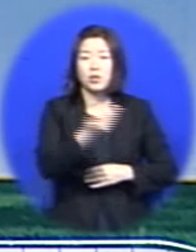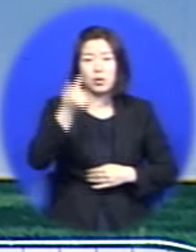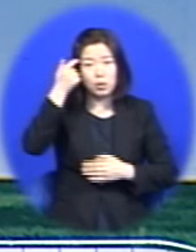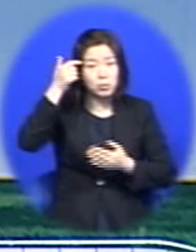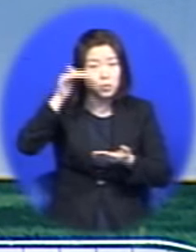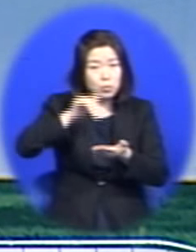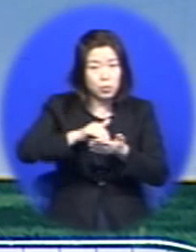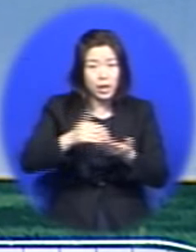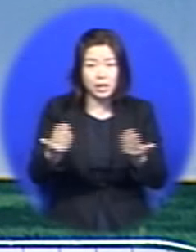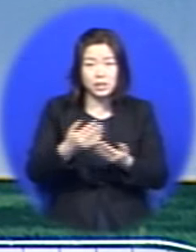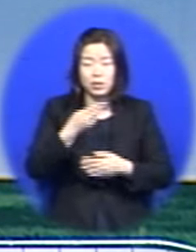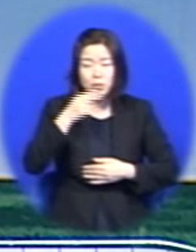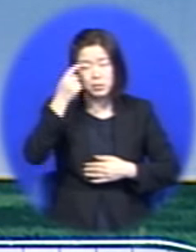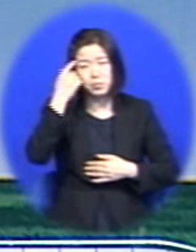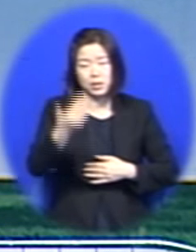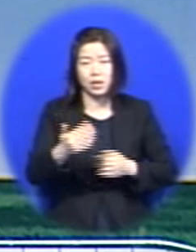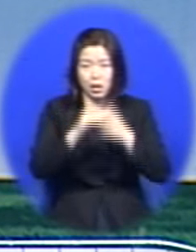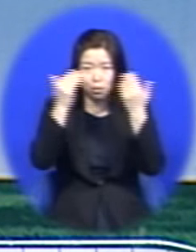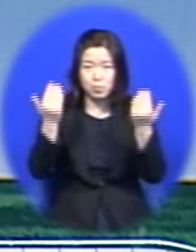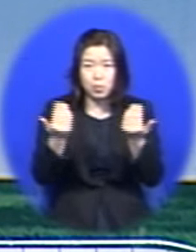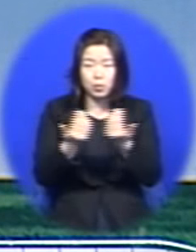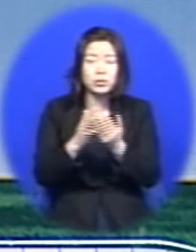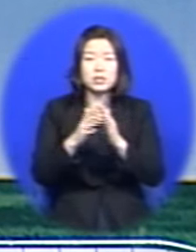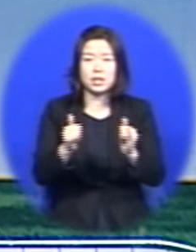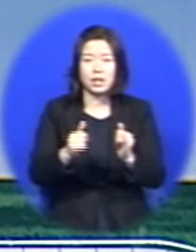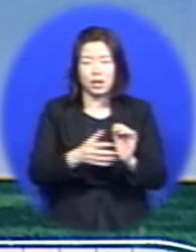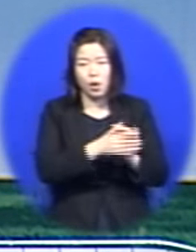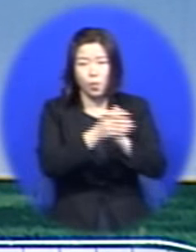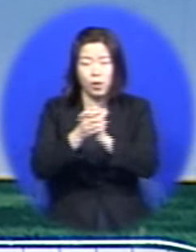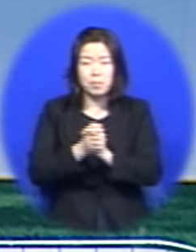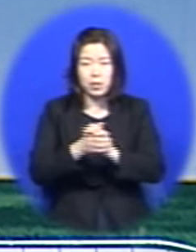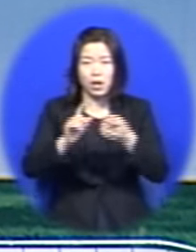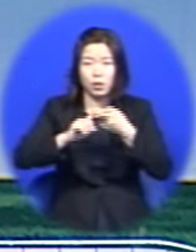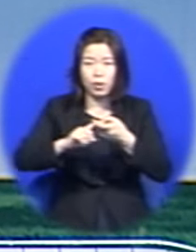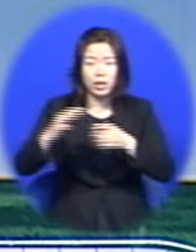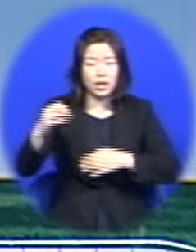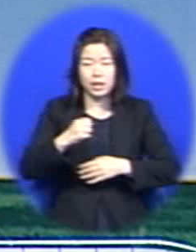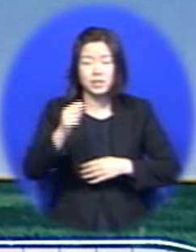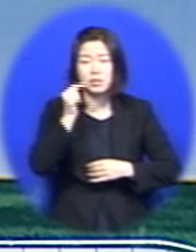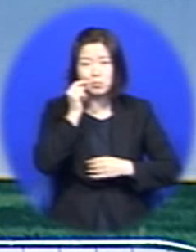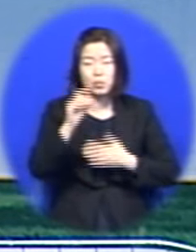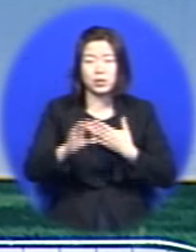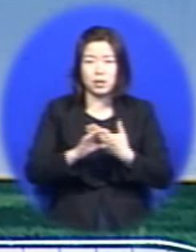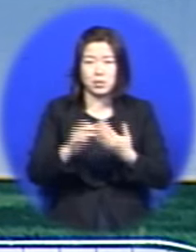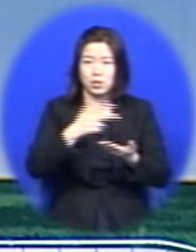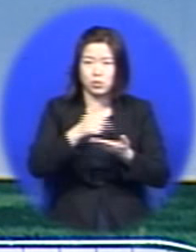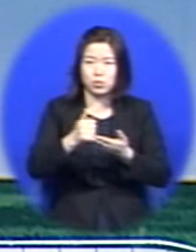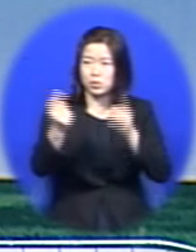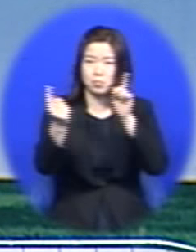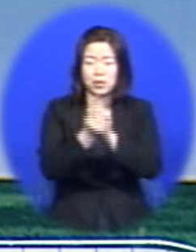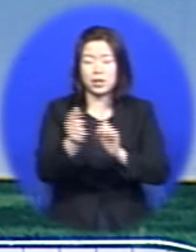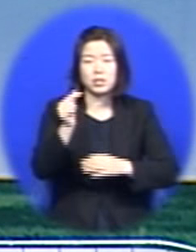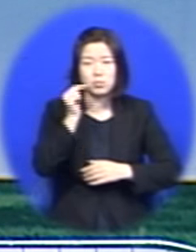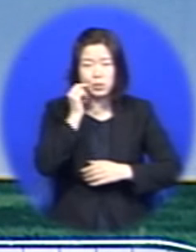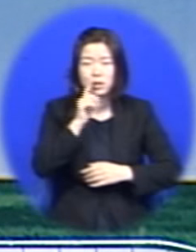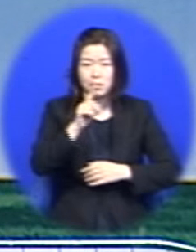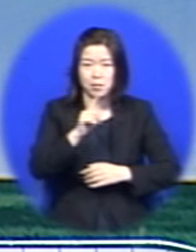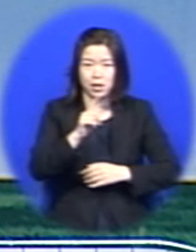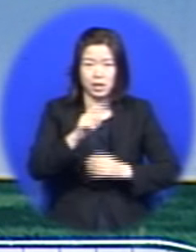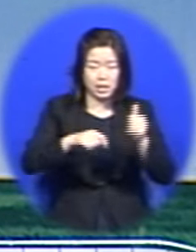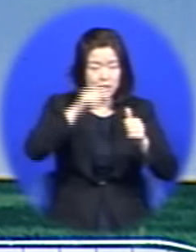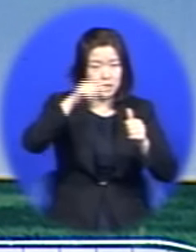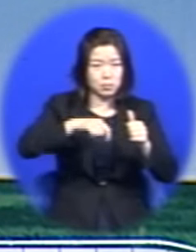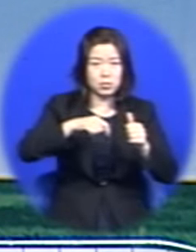없습니까? 모든 사람들과 화평한 관계를 갖지 못하면 주님을 뵙지 못할 거라고 했어요. 히브리서 12장